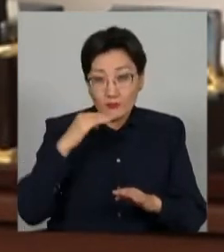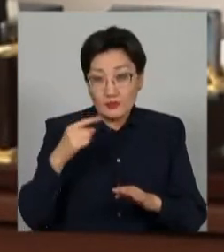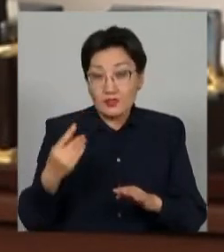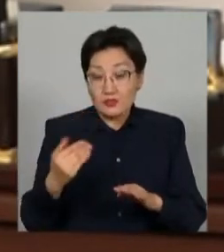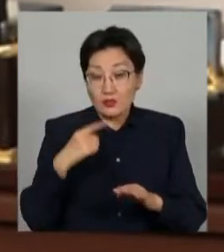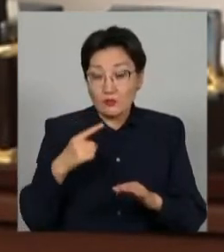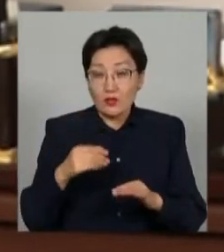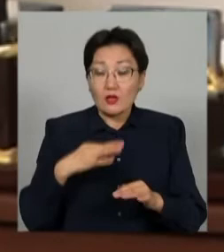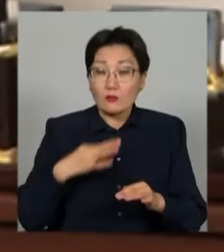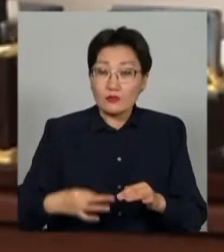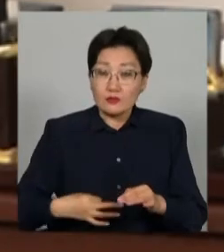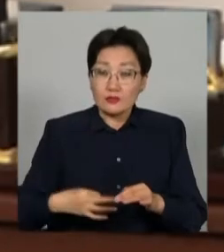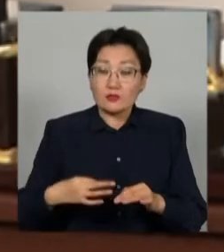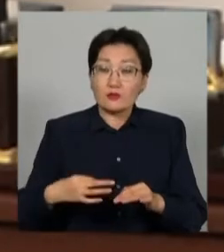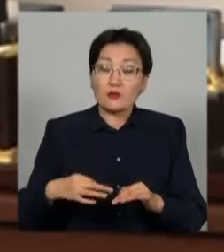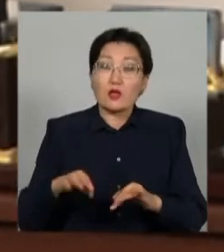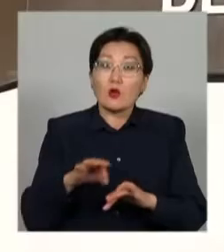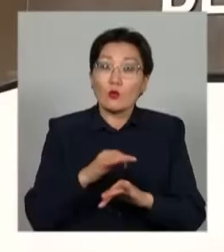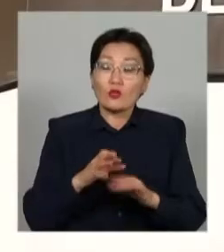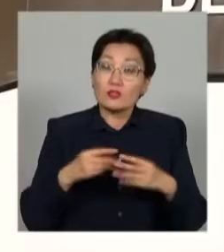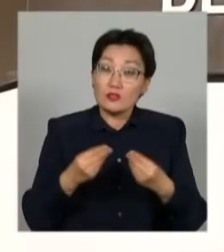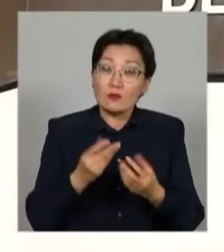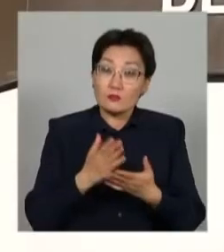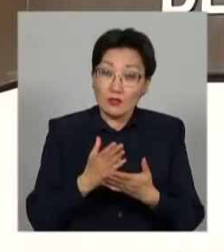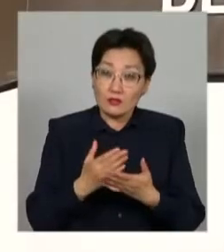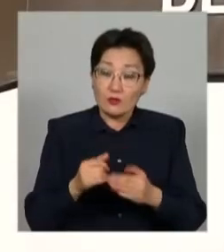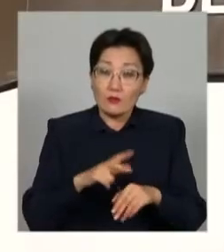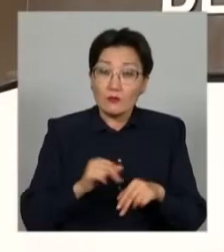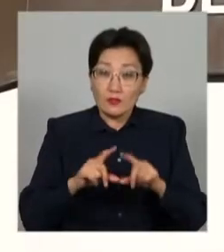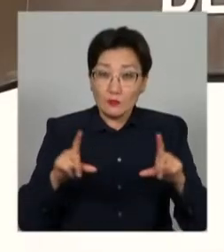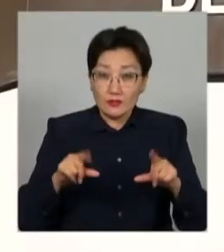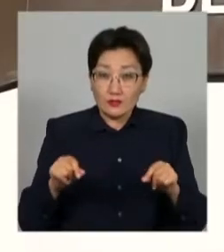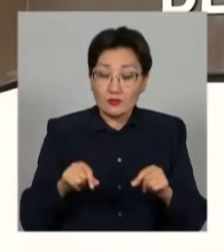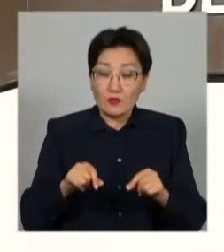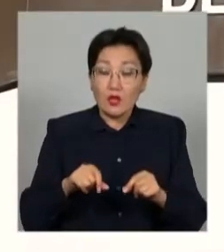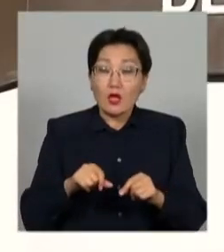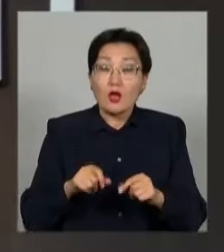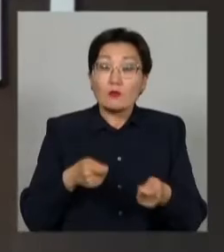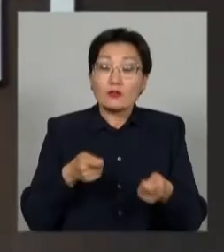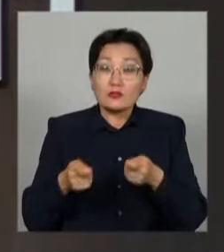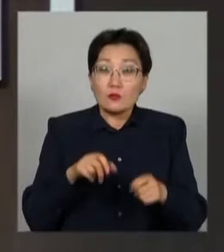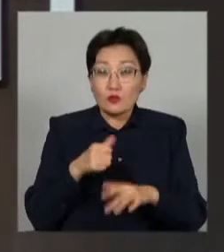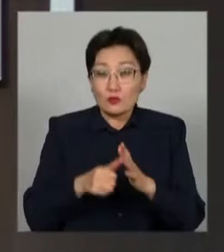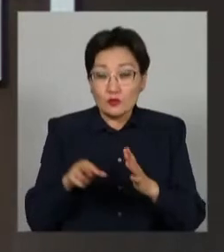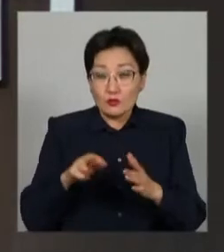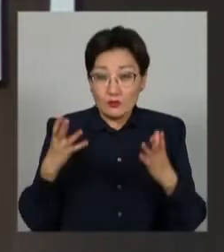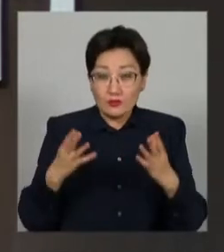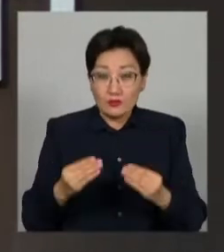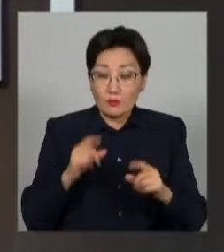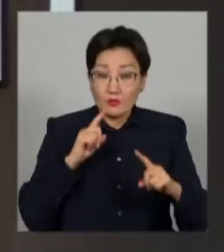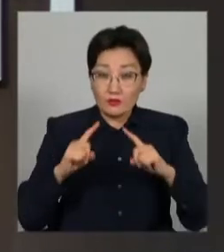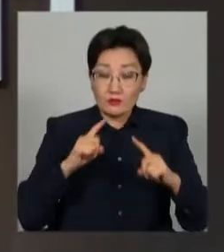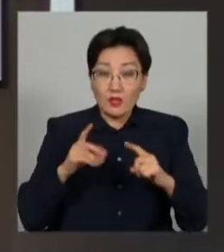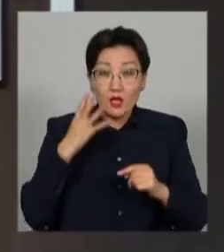оның өзінің баласы әйелі бар екен жесір қалды деп айтып отыр. Алматы қалалық полиция департаментінің бастығы Қанат Таймерденов 16 қаңтар күнгі брифинг